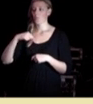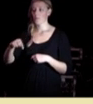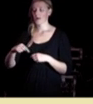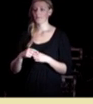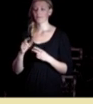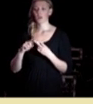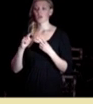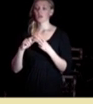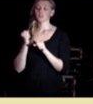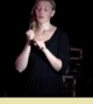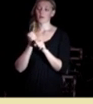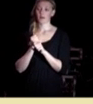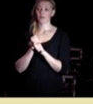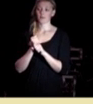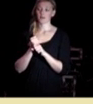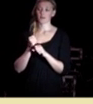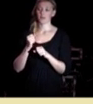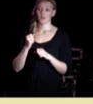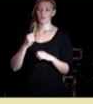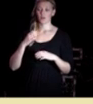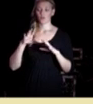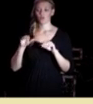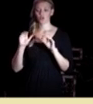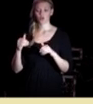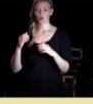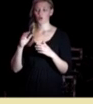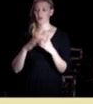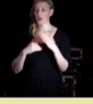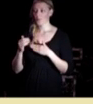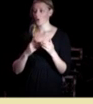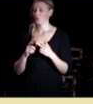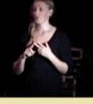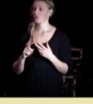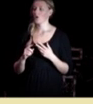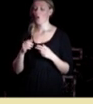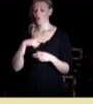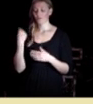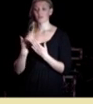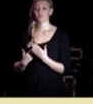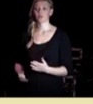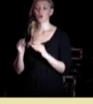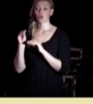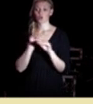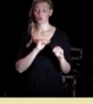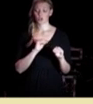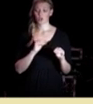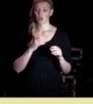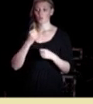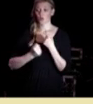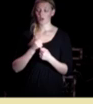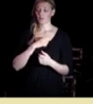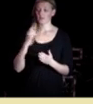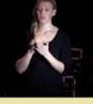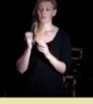vi samarbeid med fysioterapeut og fortløpende vurdering av psykofarmaka. Og så tilbyr vi disse kursene der vi faktisk samhandler